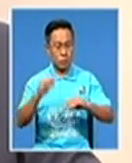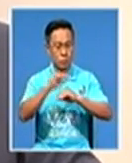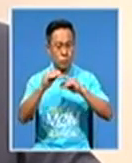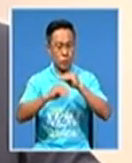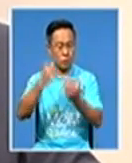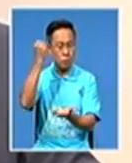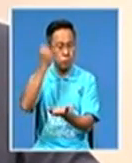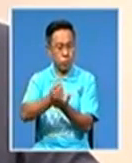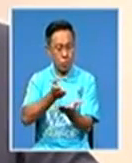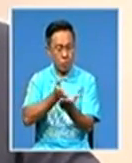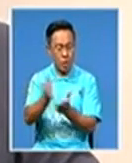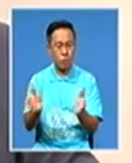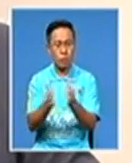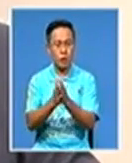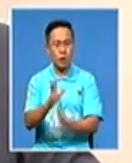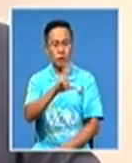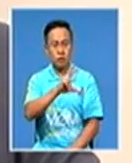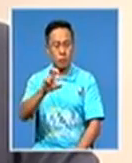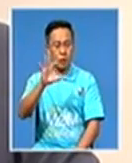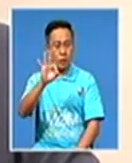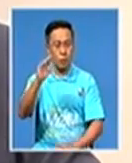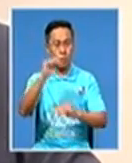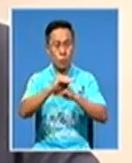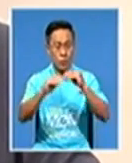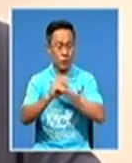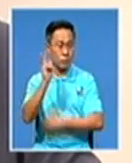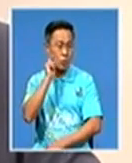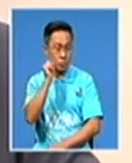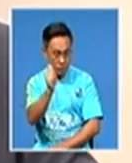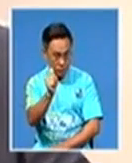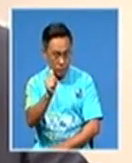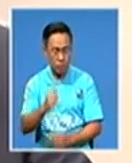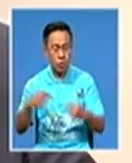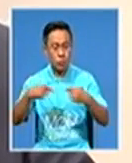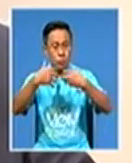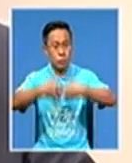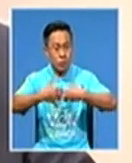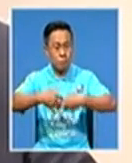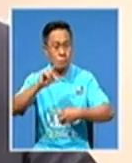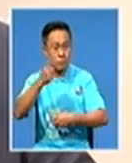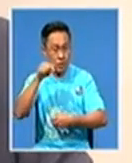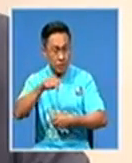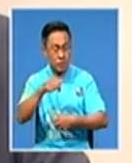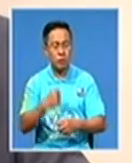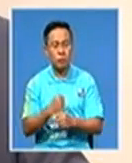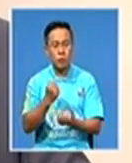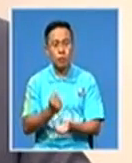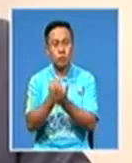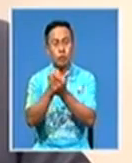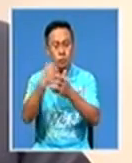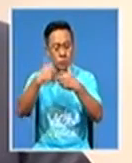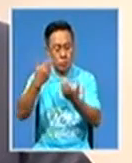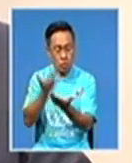อุตสาหกรรมใหม่ไปแล้ว309โครงการอันนี้เป็นข่าวดีนะครับเพราะอุตสาหกรรมใหม่เหล่านี้เนี่ยเป็นอุตสาหกรรมที่